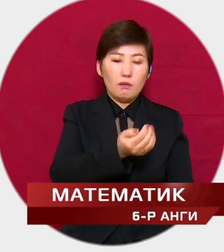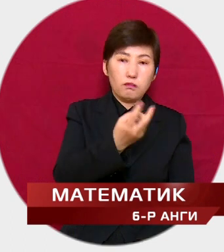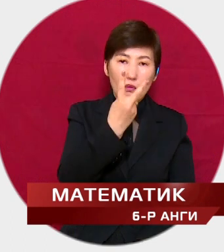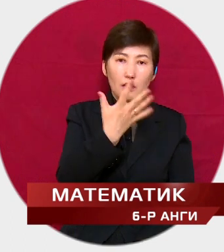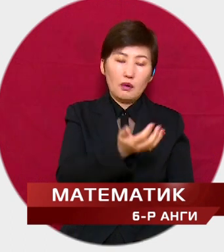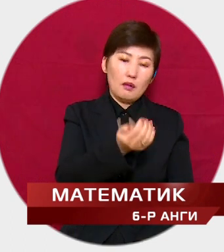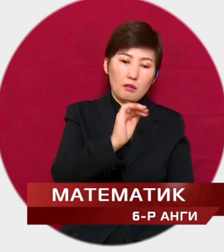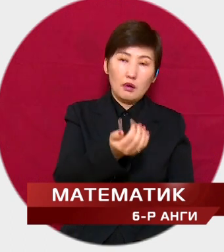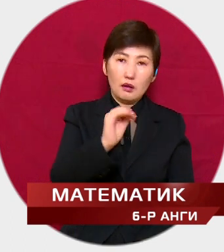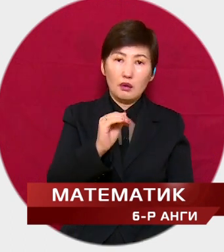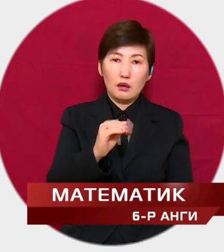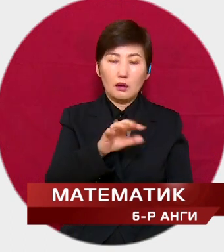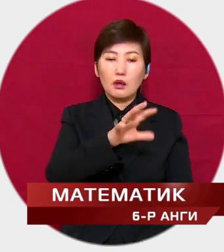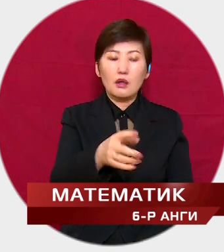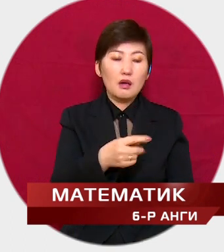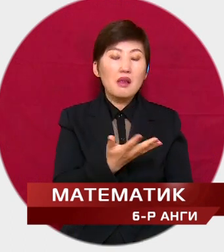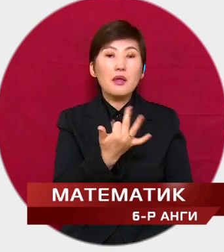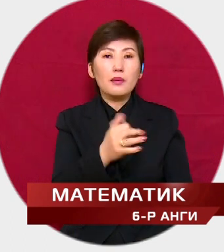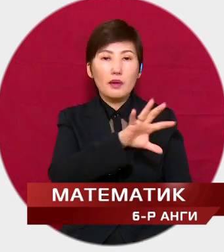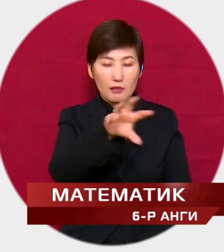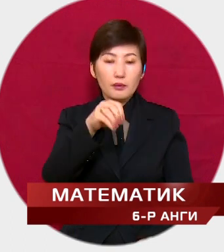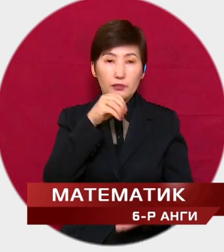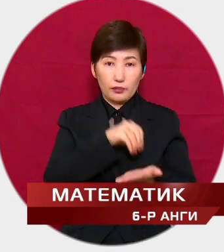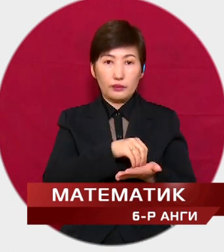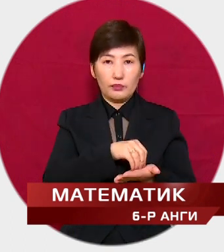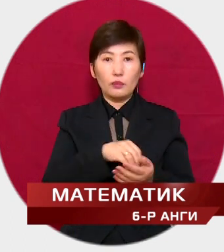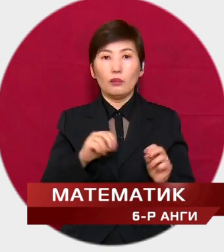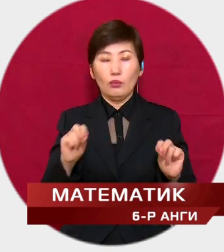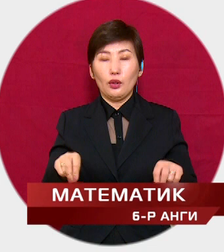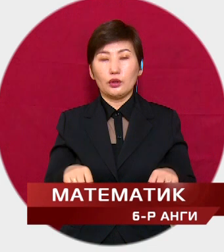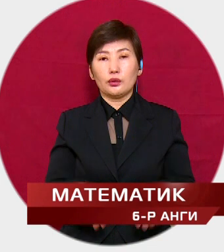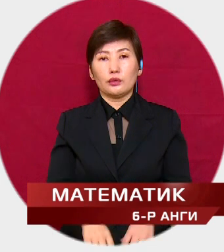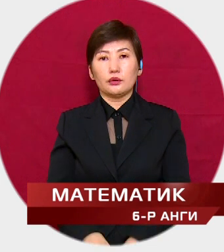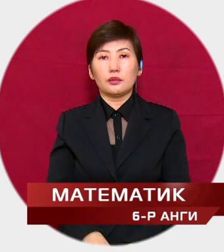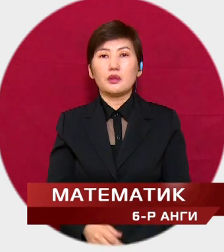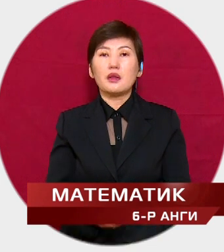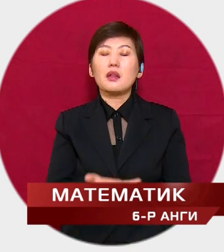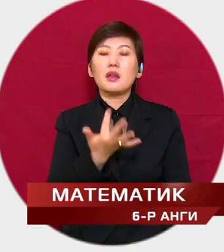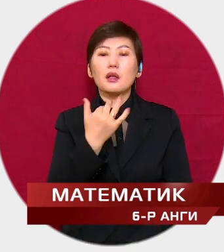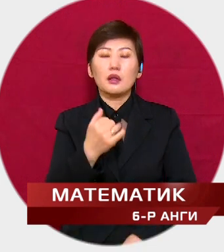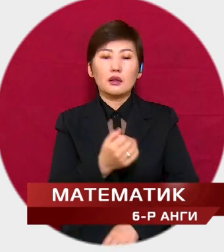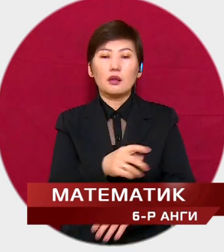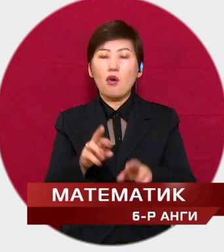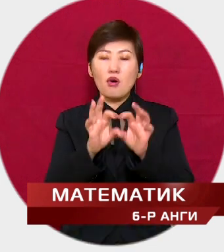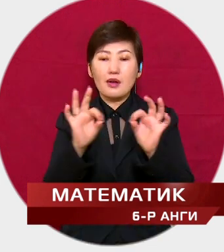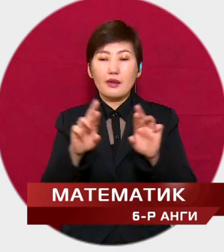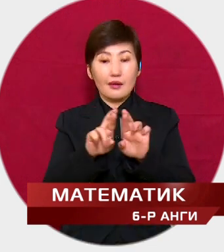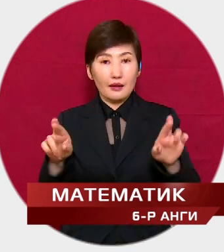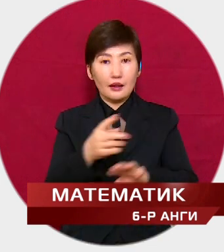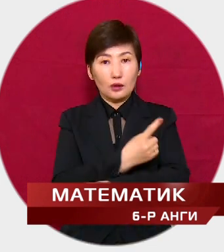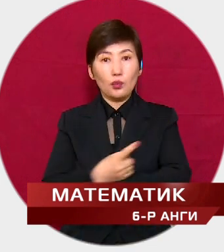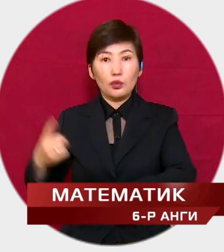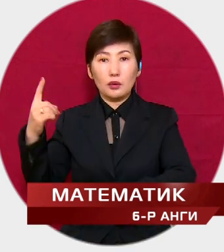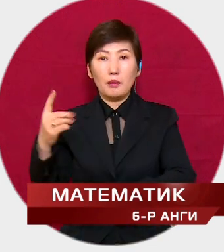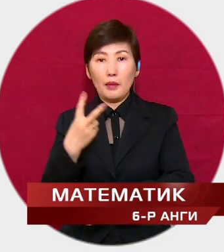нар өгдлийг цуглуулж байна гэж ойлгож болно. За энд хэдэн өөр үр дүн гарч болох вэ гэдгийг хүүхдүүд маань мэдчих гоох. Шоо